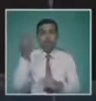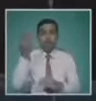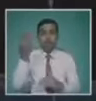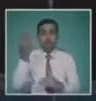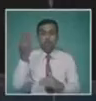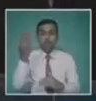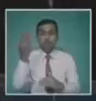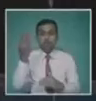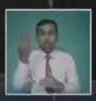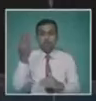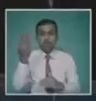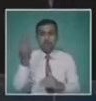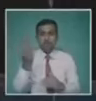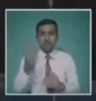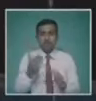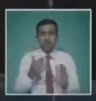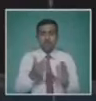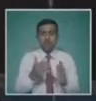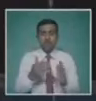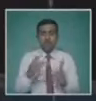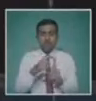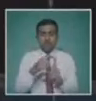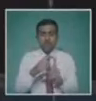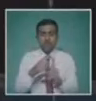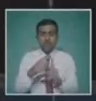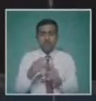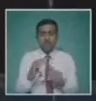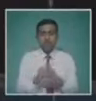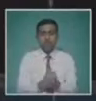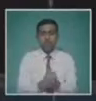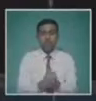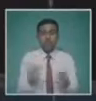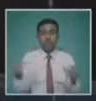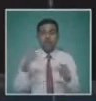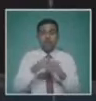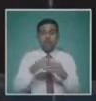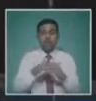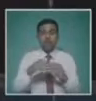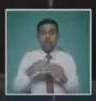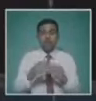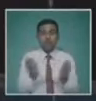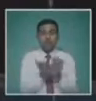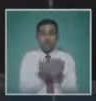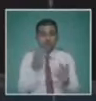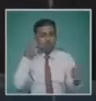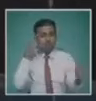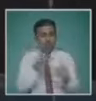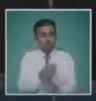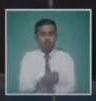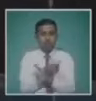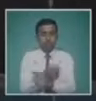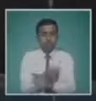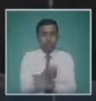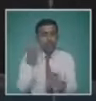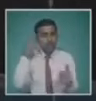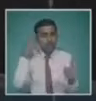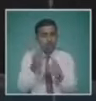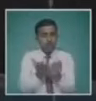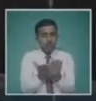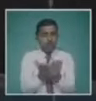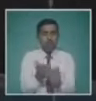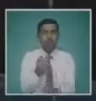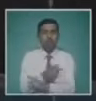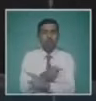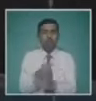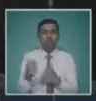මට්ටමින්. ඒකේ මෙරිට් ඇන් ඩිස්ත්‍රික් කෝටා එක හැමම තියේවි. ඒ බඳවා ගන්නේ විෂයටම උගන්නලා ඒ විෂය සම්බන්ධයෙන් ගුරුවරයෙක්